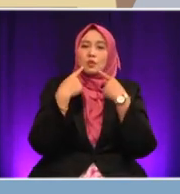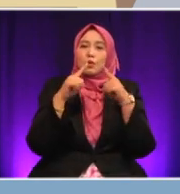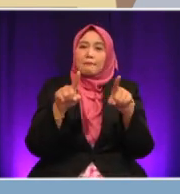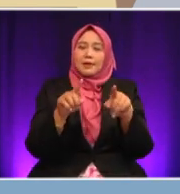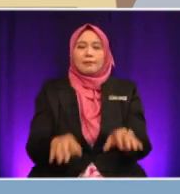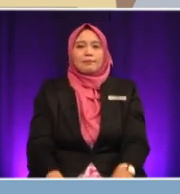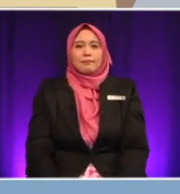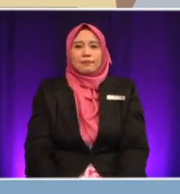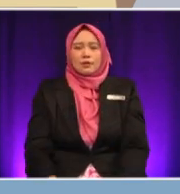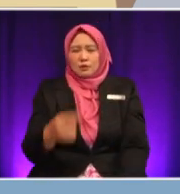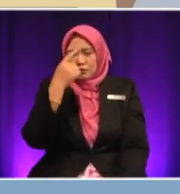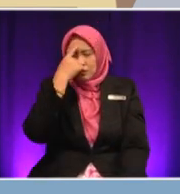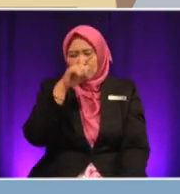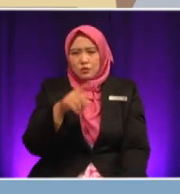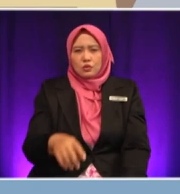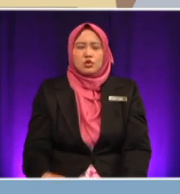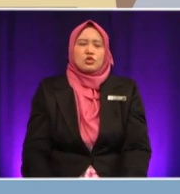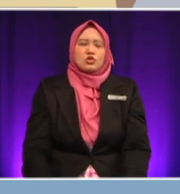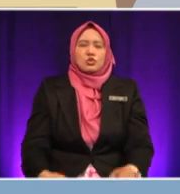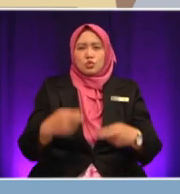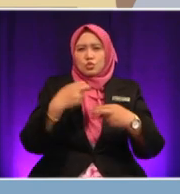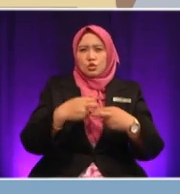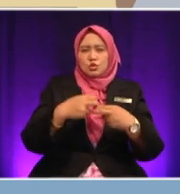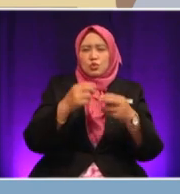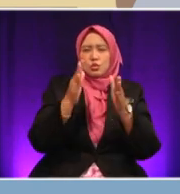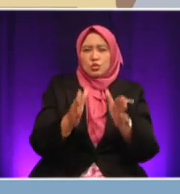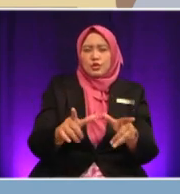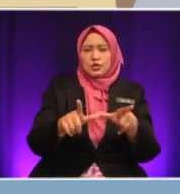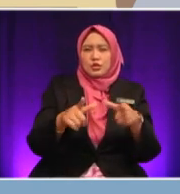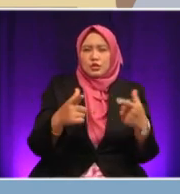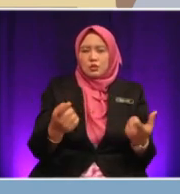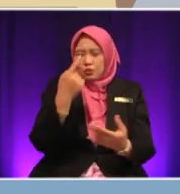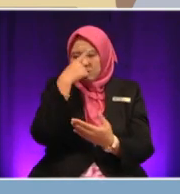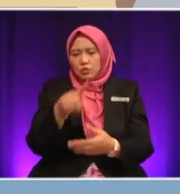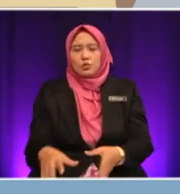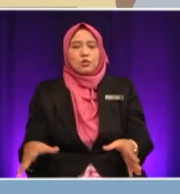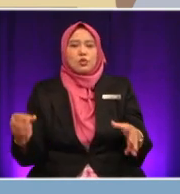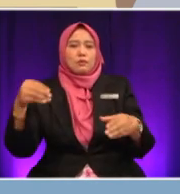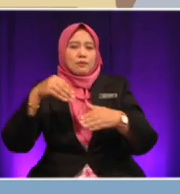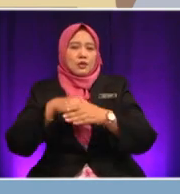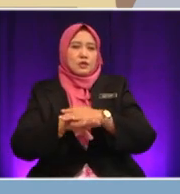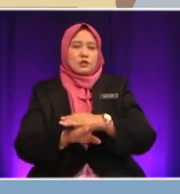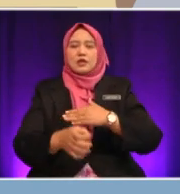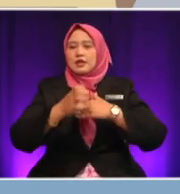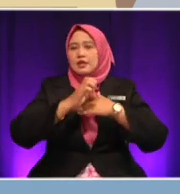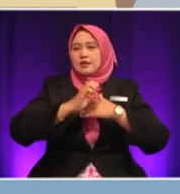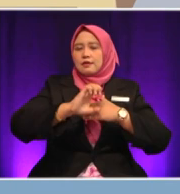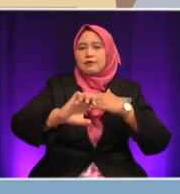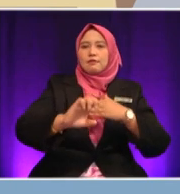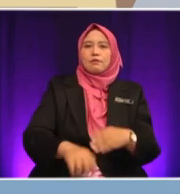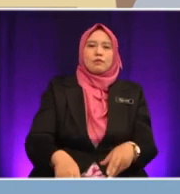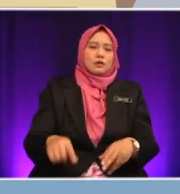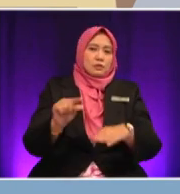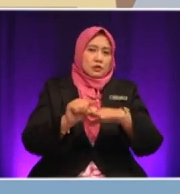untuk menyukakan orang lain mencerobohi email pengguna email pengguna Oke 22 jawaban ini boleh